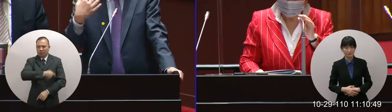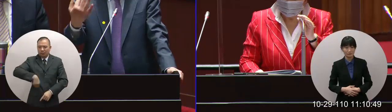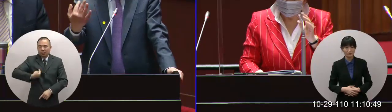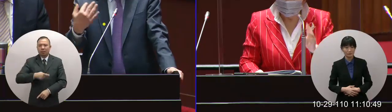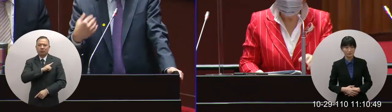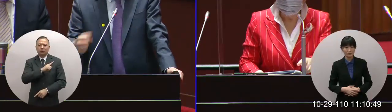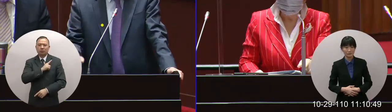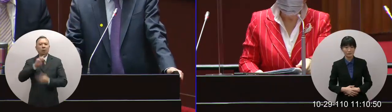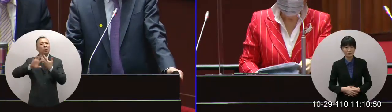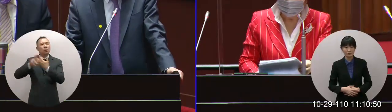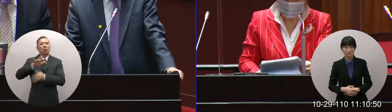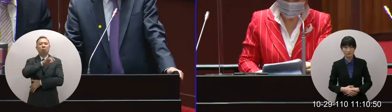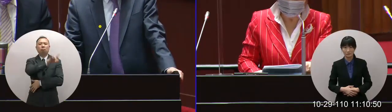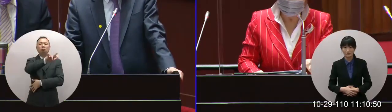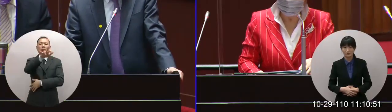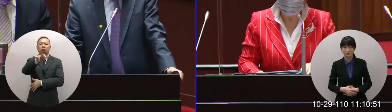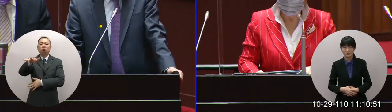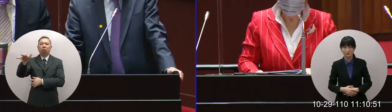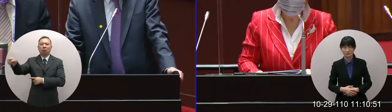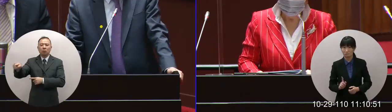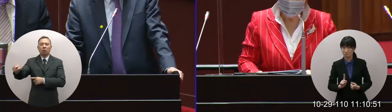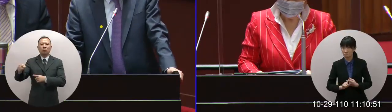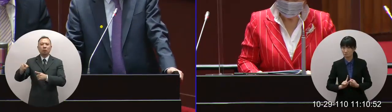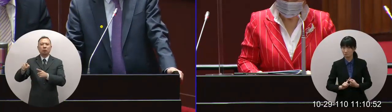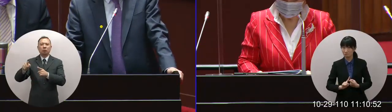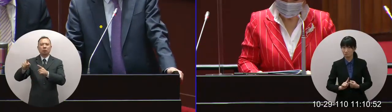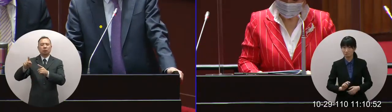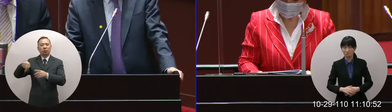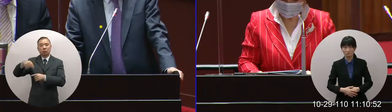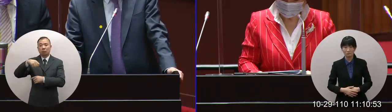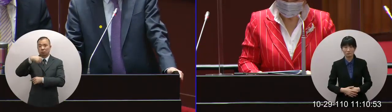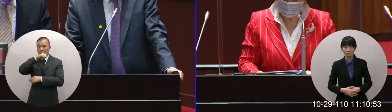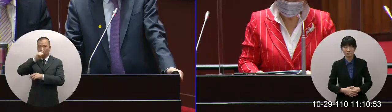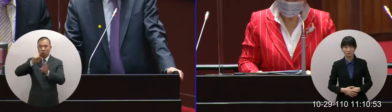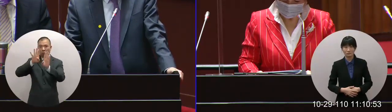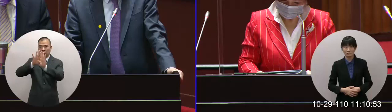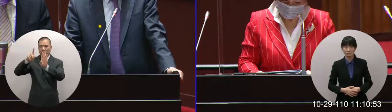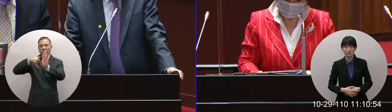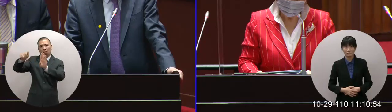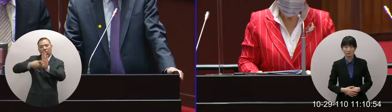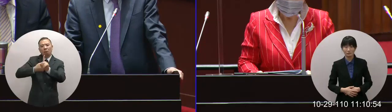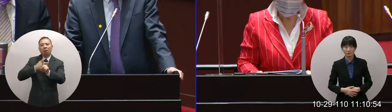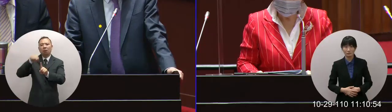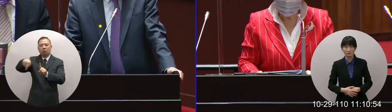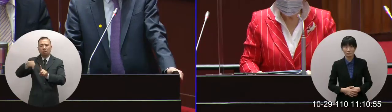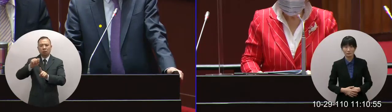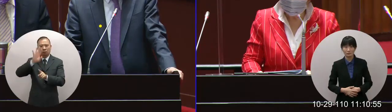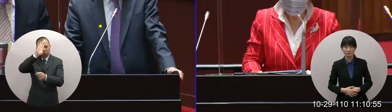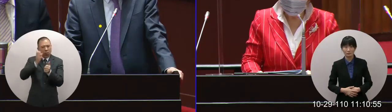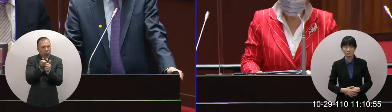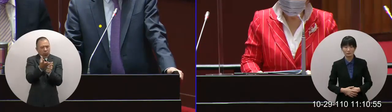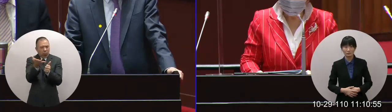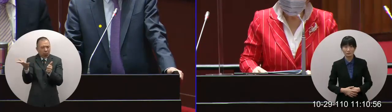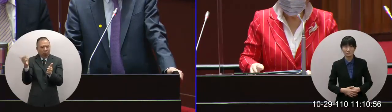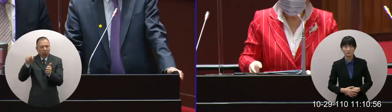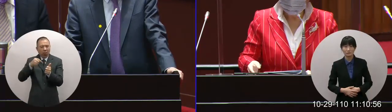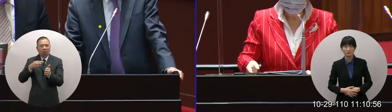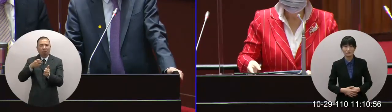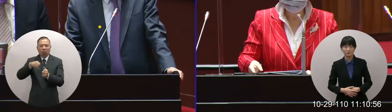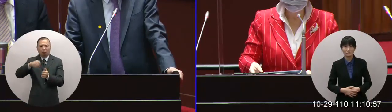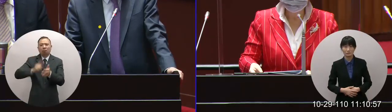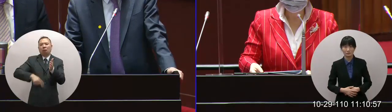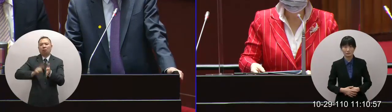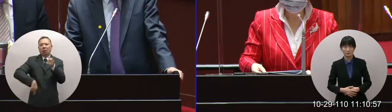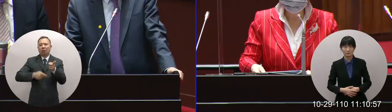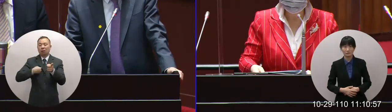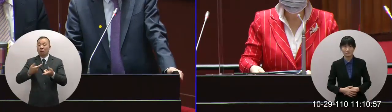国外进进出出，好，需要这样子非常频繁的进出边境，好，染疫的风险相对高，但是呢，回来用